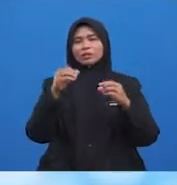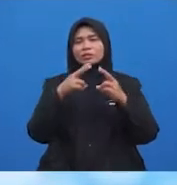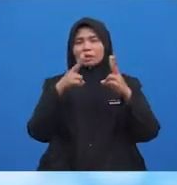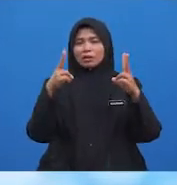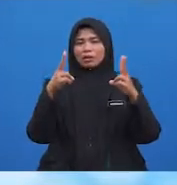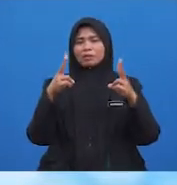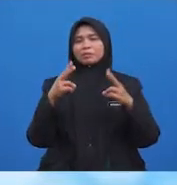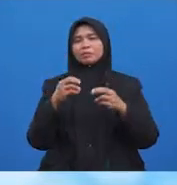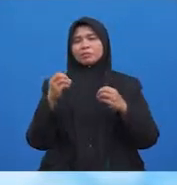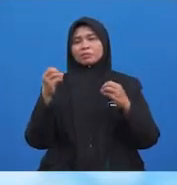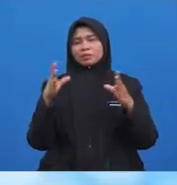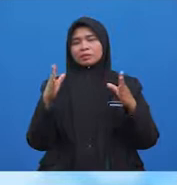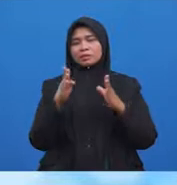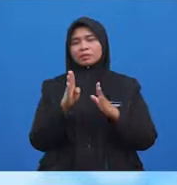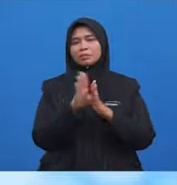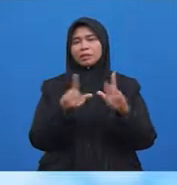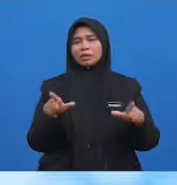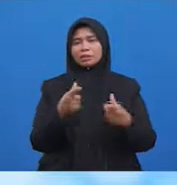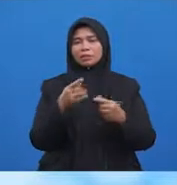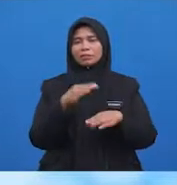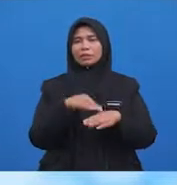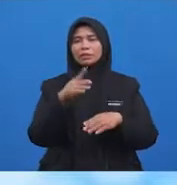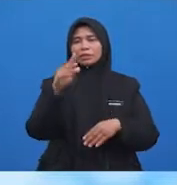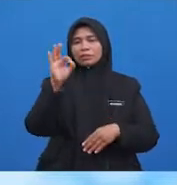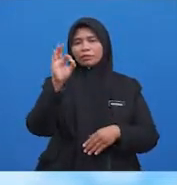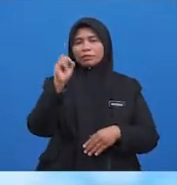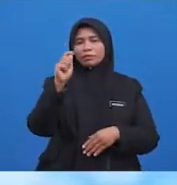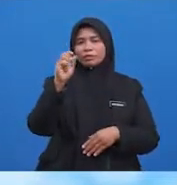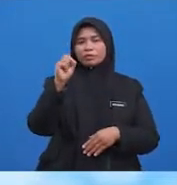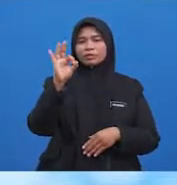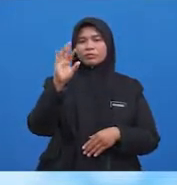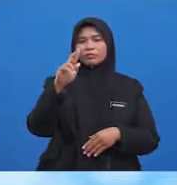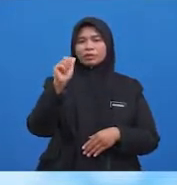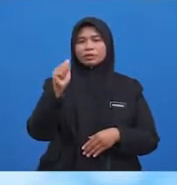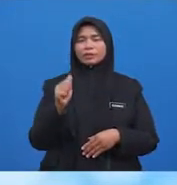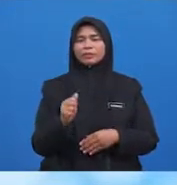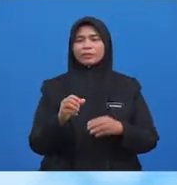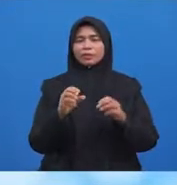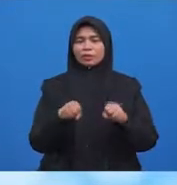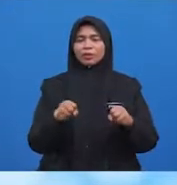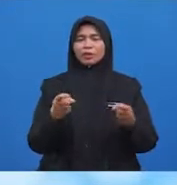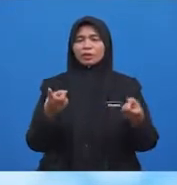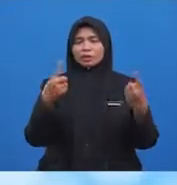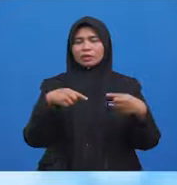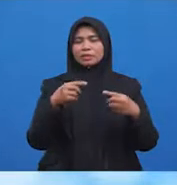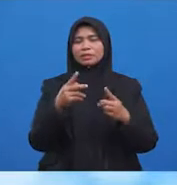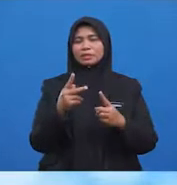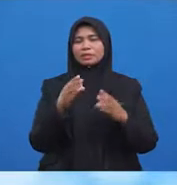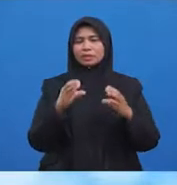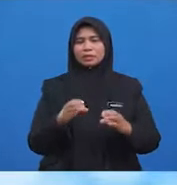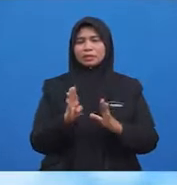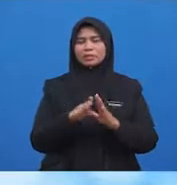berlaku pada fotosfer ia boleh HD secara berpasangan ataupun